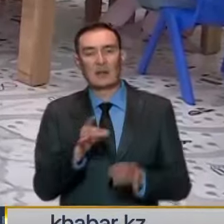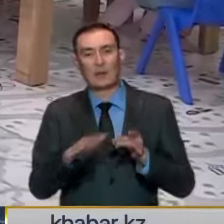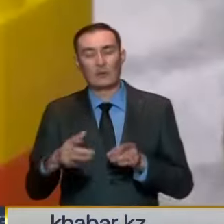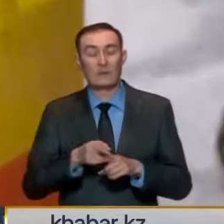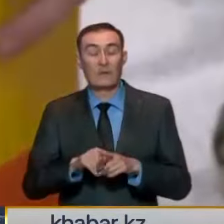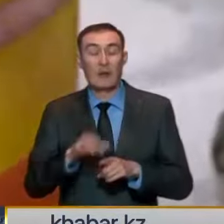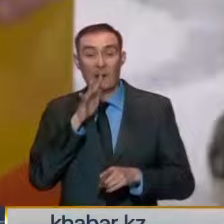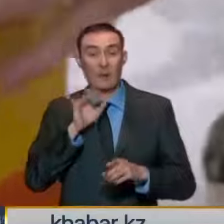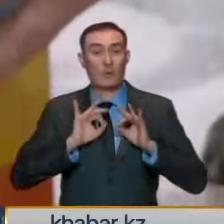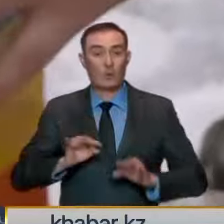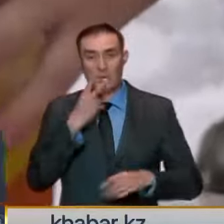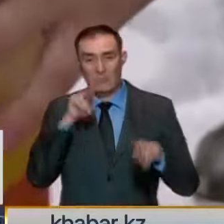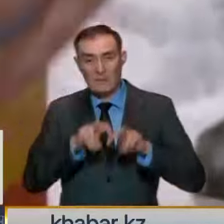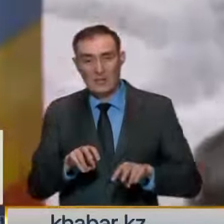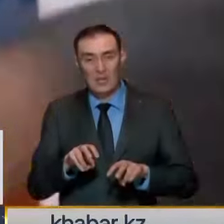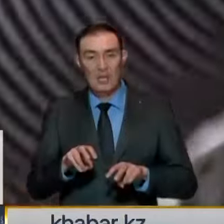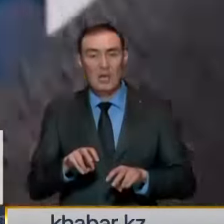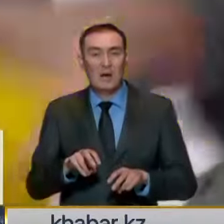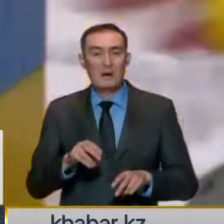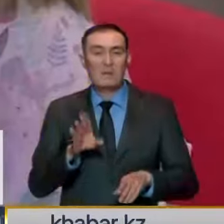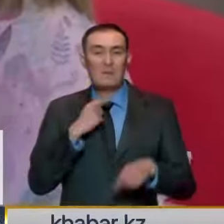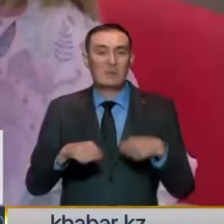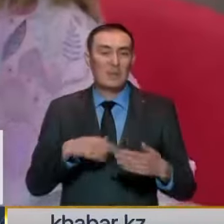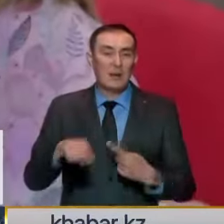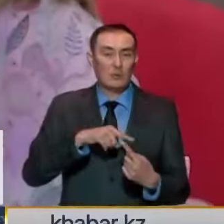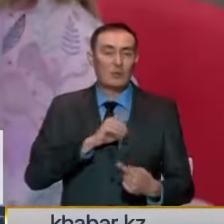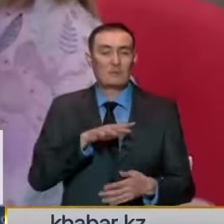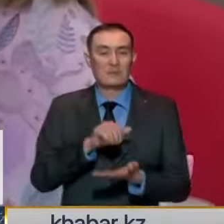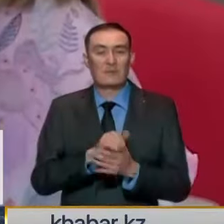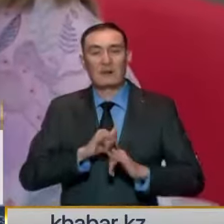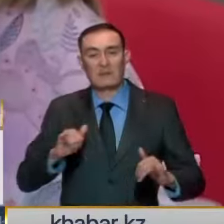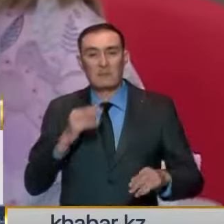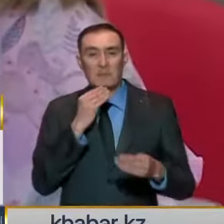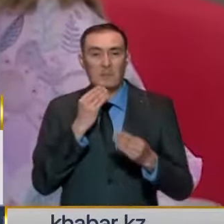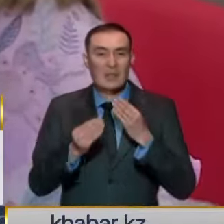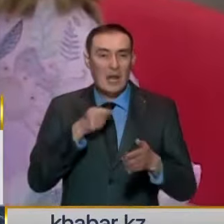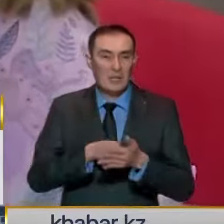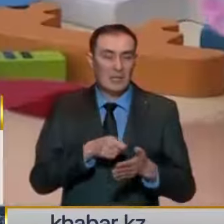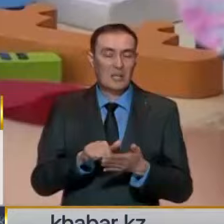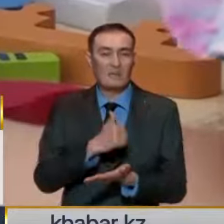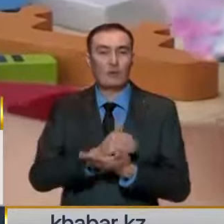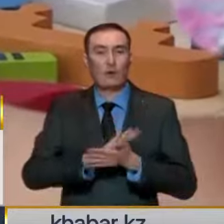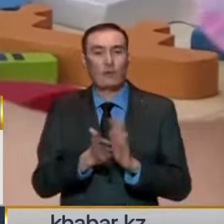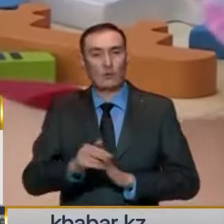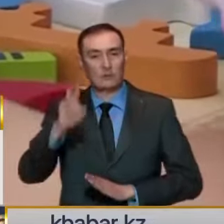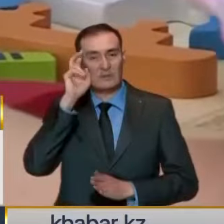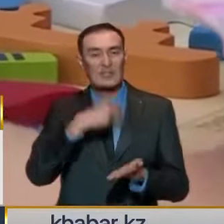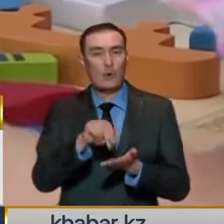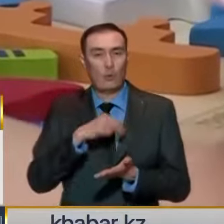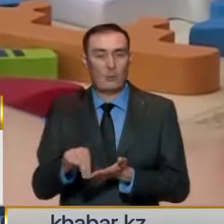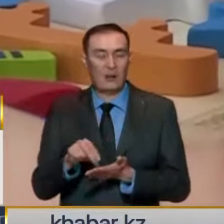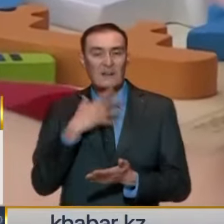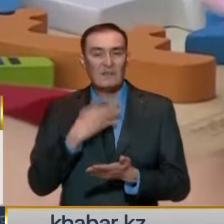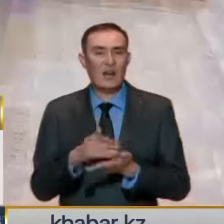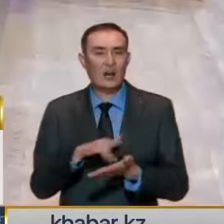Как выяснилось, в ходе прокурорской проверки частные предприниматели, которые занимались организацией питания на основании договора о государственных закупках,